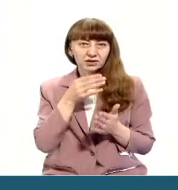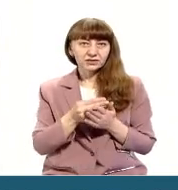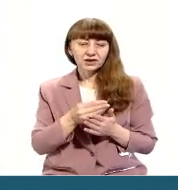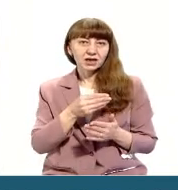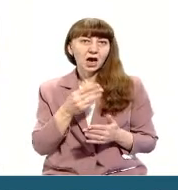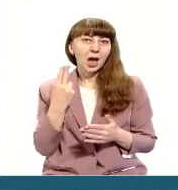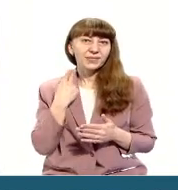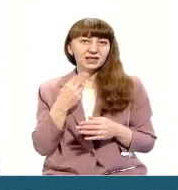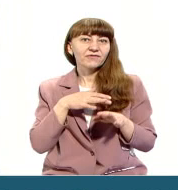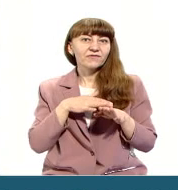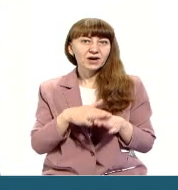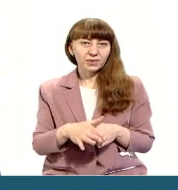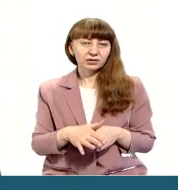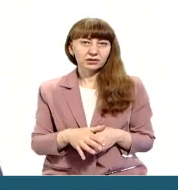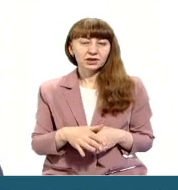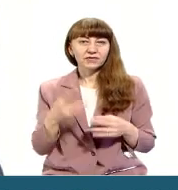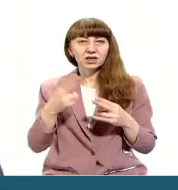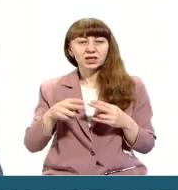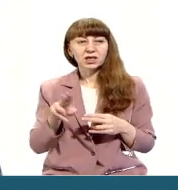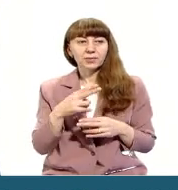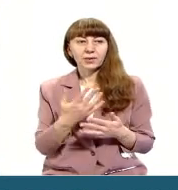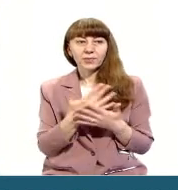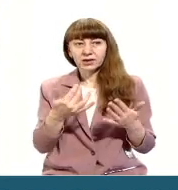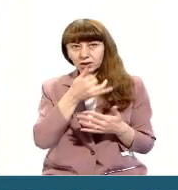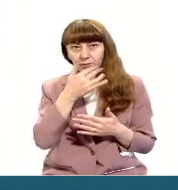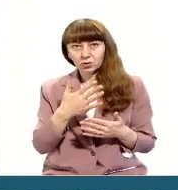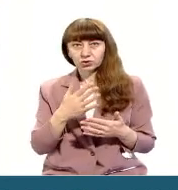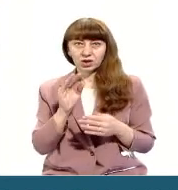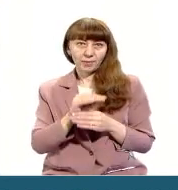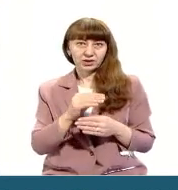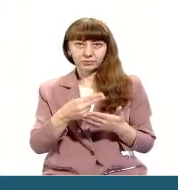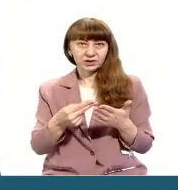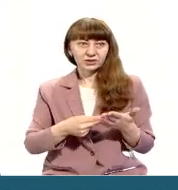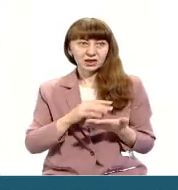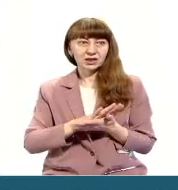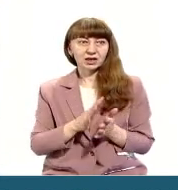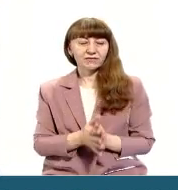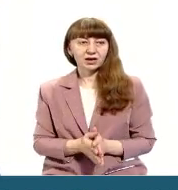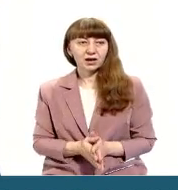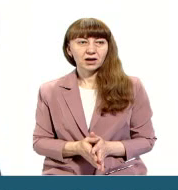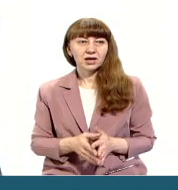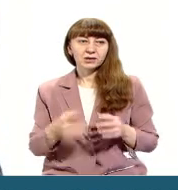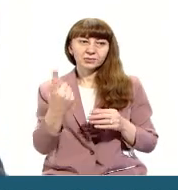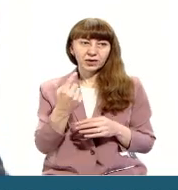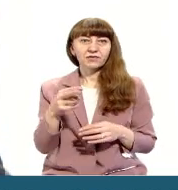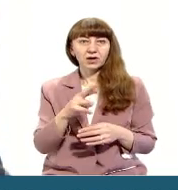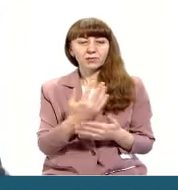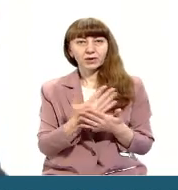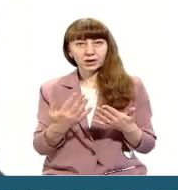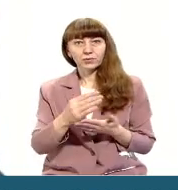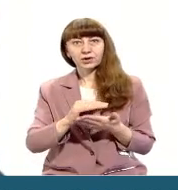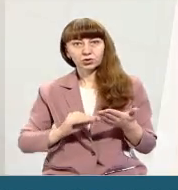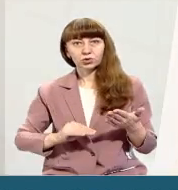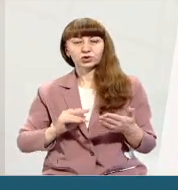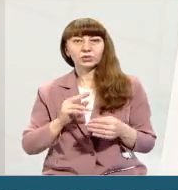выполнил теперь сейчас мы в конце декабря месяца мы уже никак не можем с ним дополнительно заключить договора Поэтому с 1 января мы эту работу